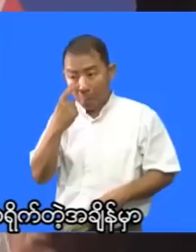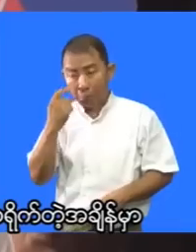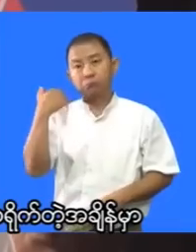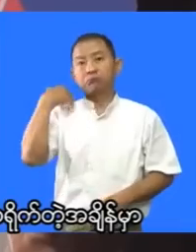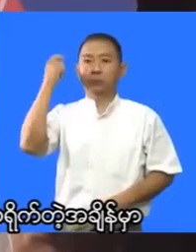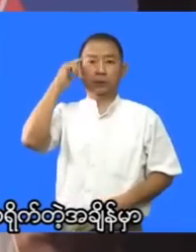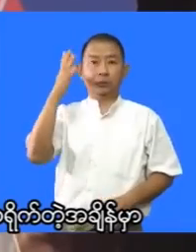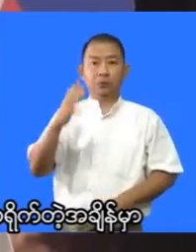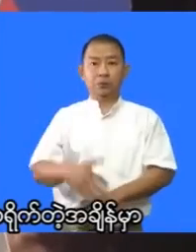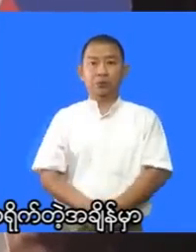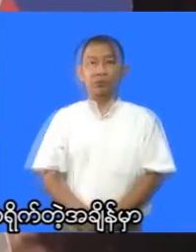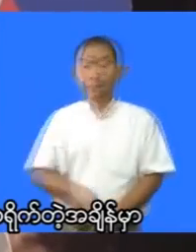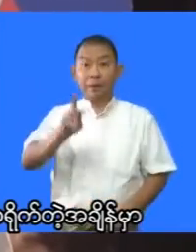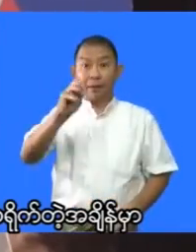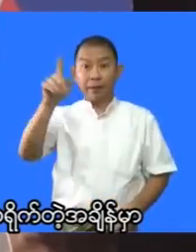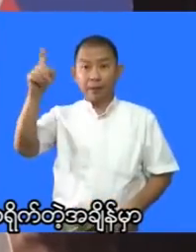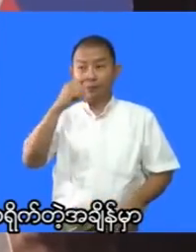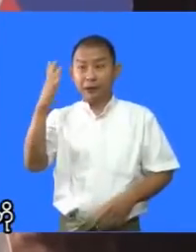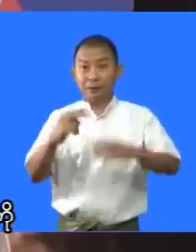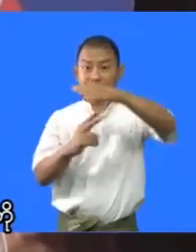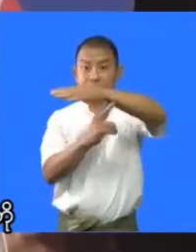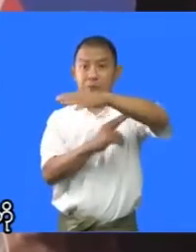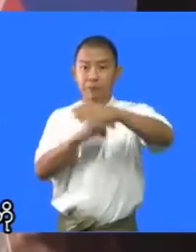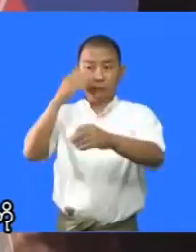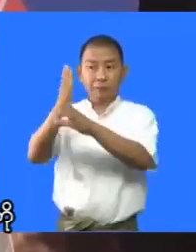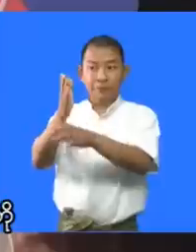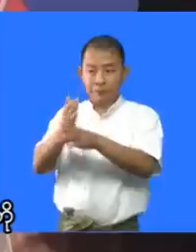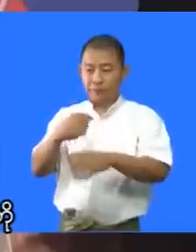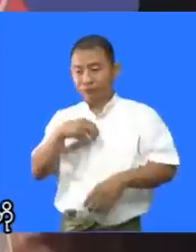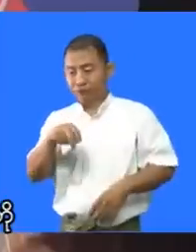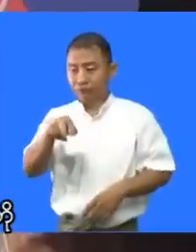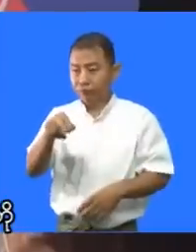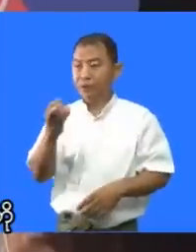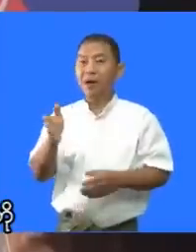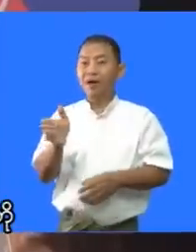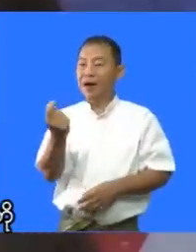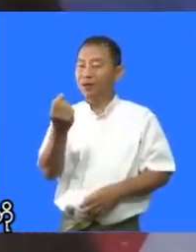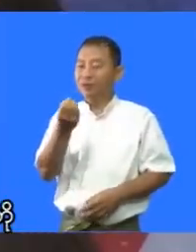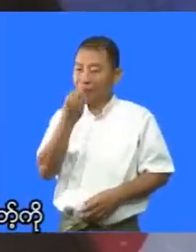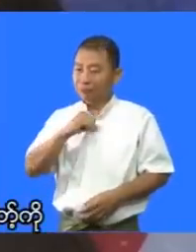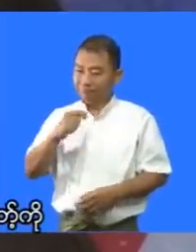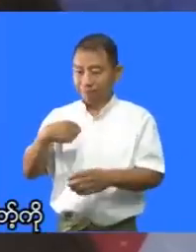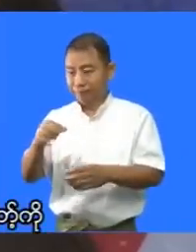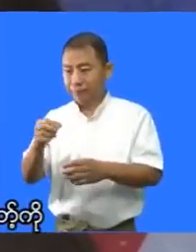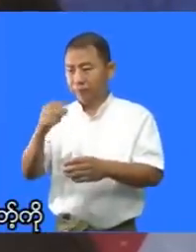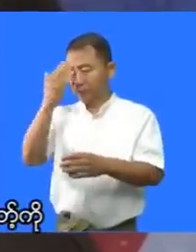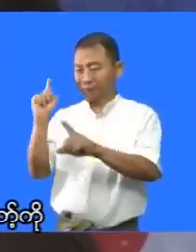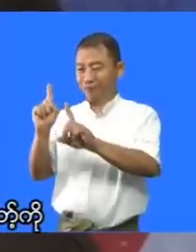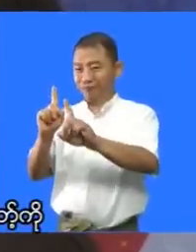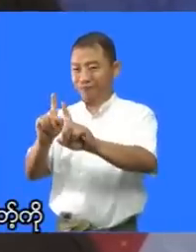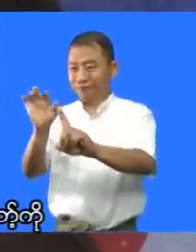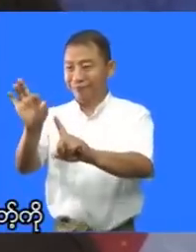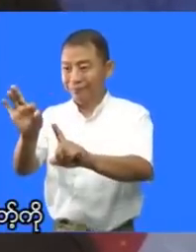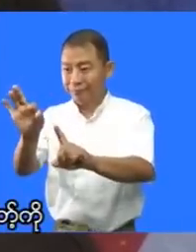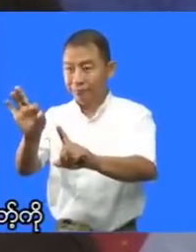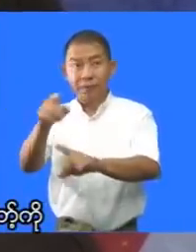သူတို့ဘလို့စာချုပ်ချုပ်ထားလဲကျွန်တော်မသိဘူးဥပိန်တရားမှာရိုက်တဲ့အချိန်မှာဒီငားလေးကြော်မြင်လို့စားကျင်လို့သူကျွန်တော်နဲ့အတူတူလိုက်လာတယ်ငားလေးကြော်ကိုခြင်လိုက်တဲ့အချိန်မှာဒါရို